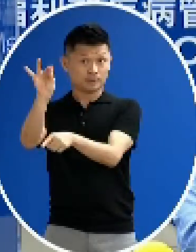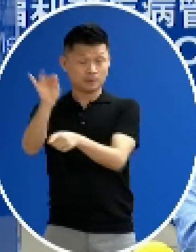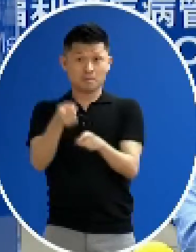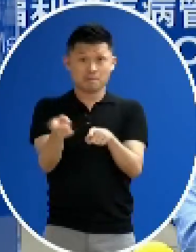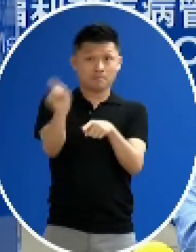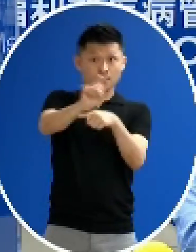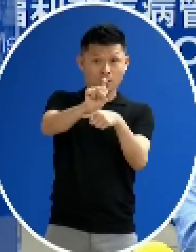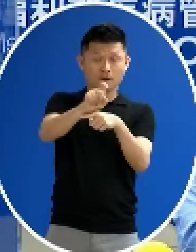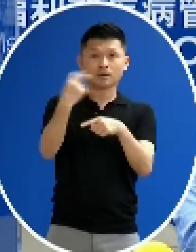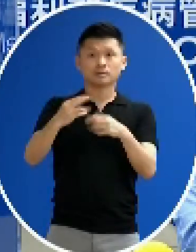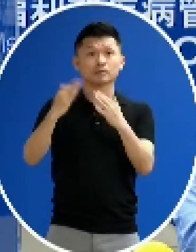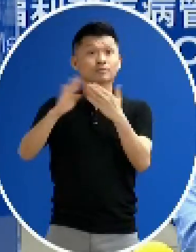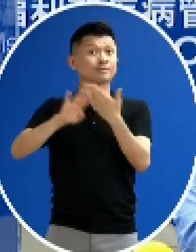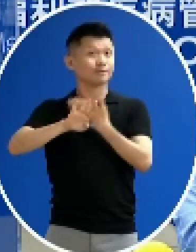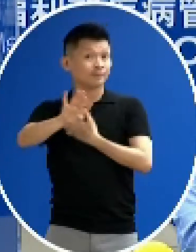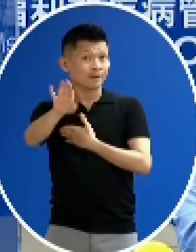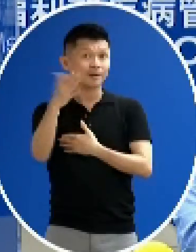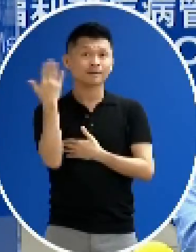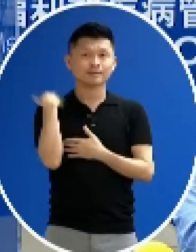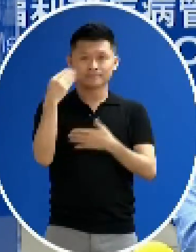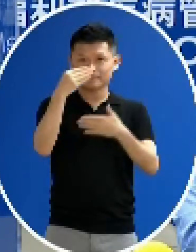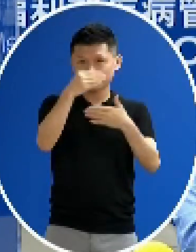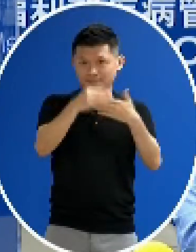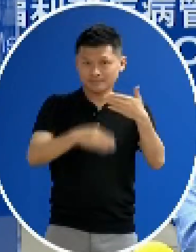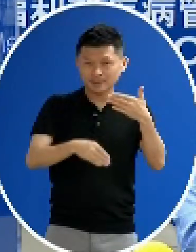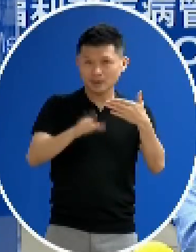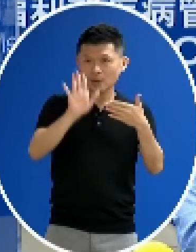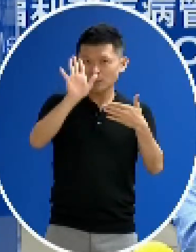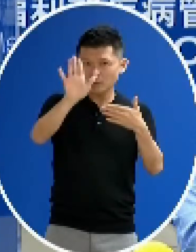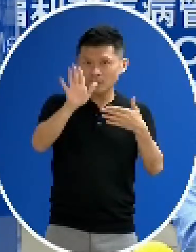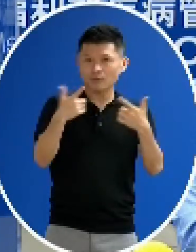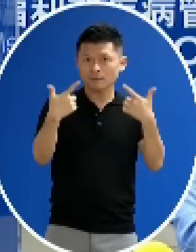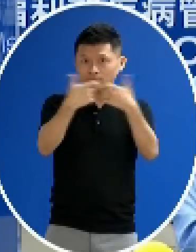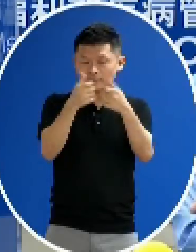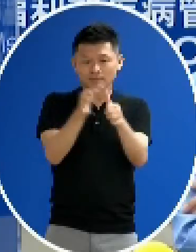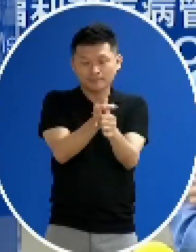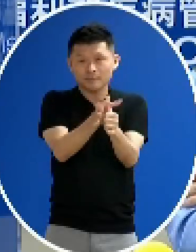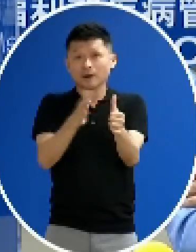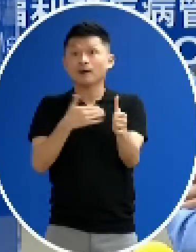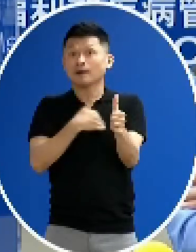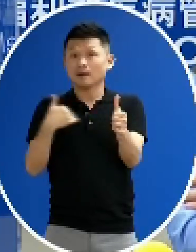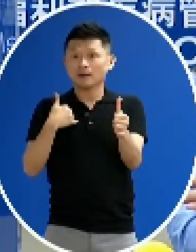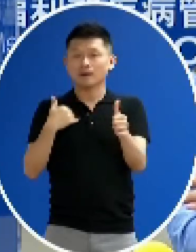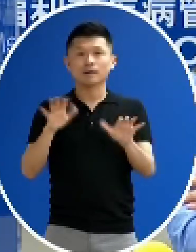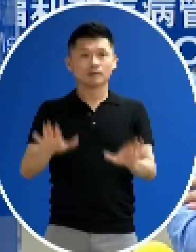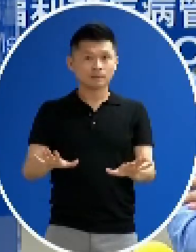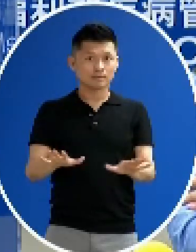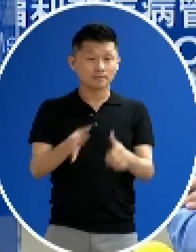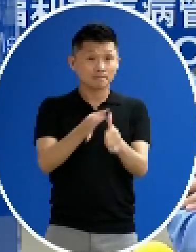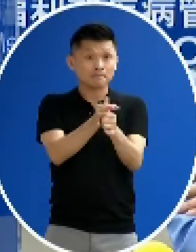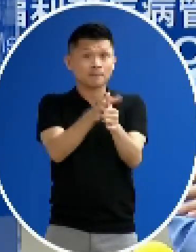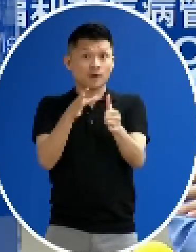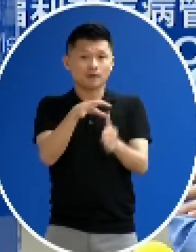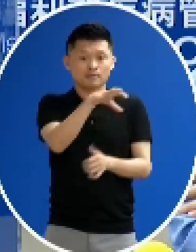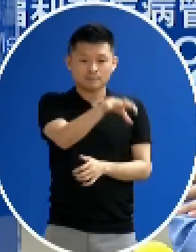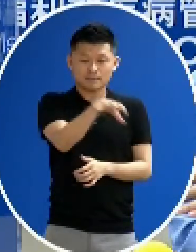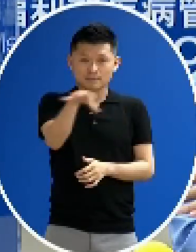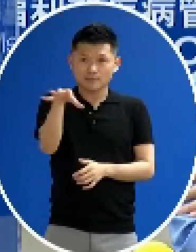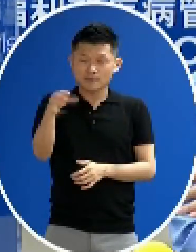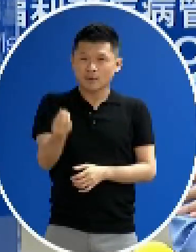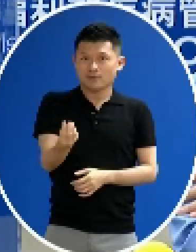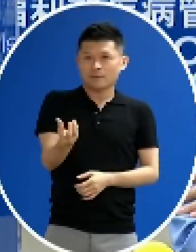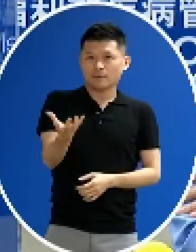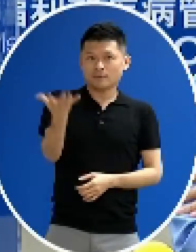户外哈，那在那时候是有条件的松绑，那不过现在我们就松绑的地方比较多哈，那维持